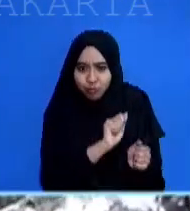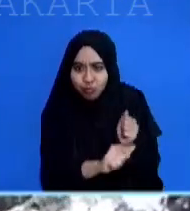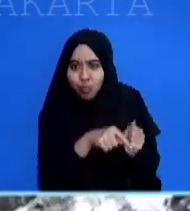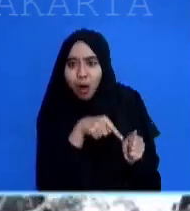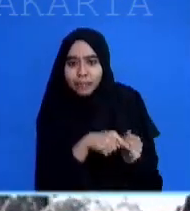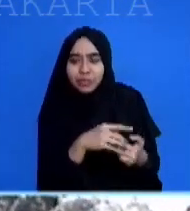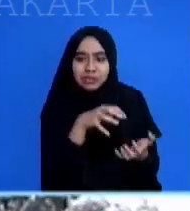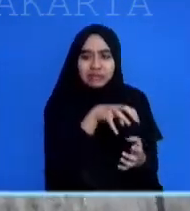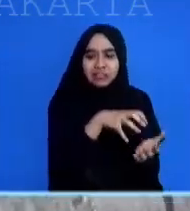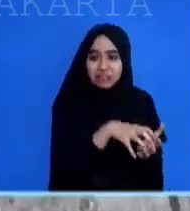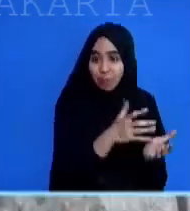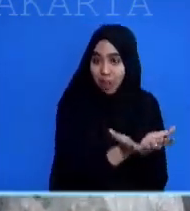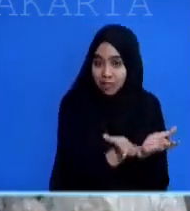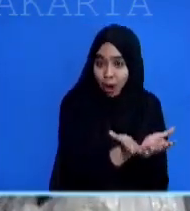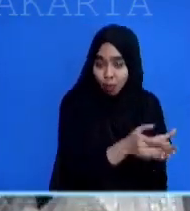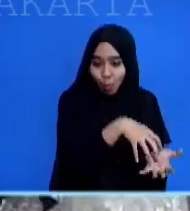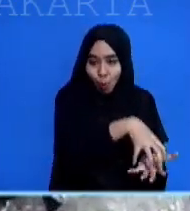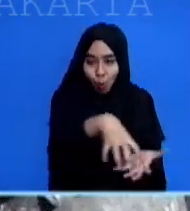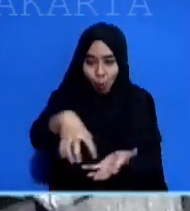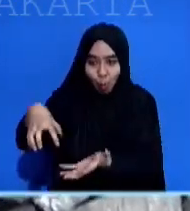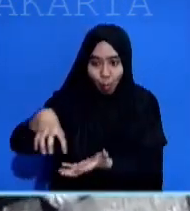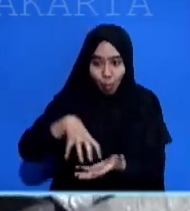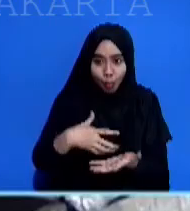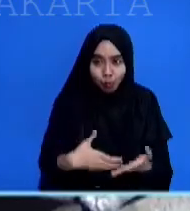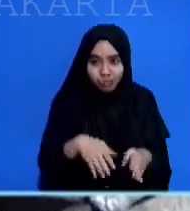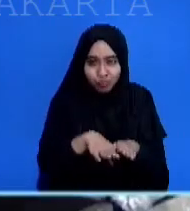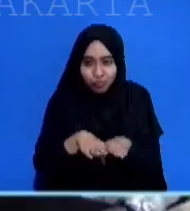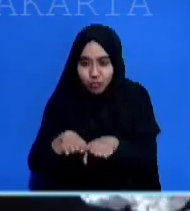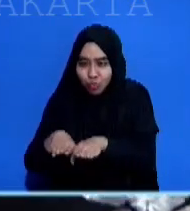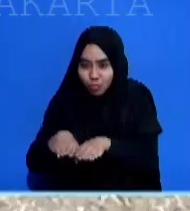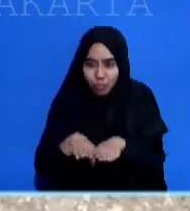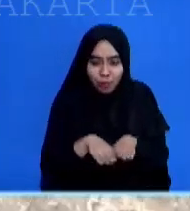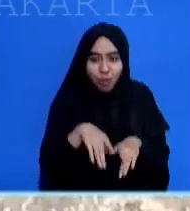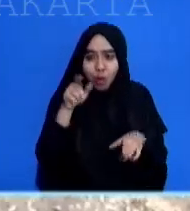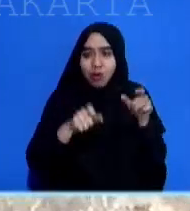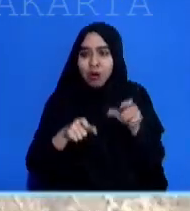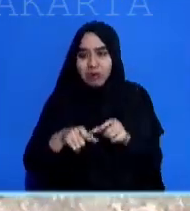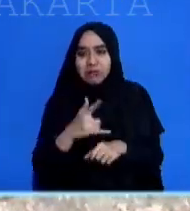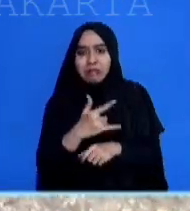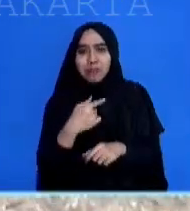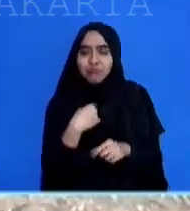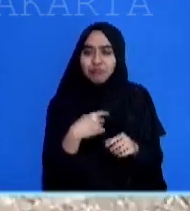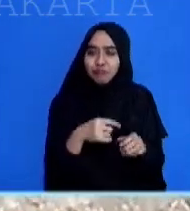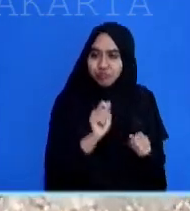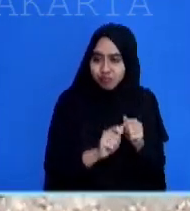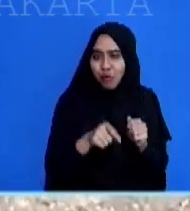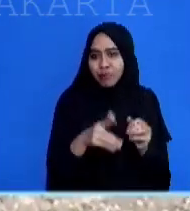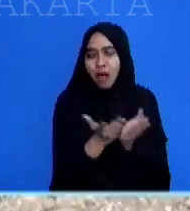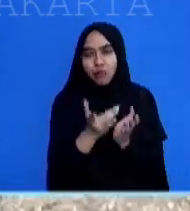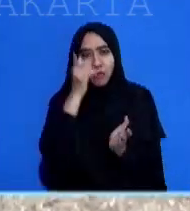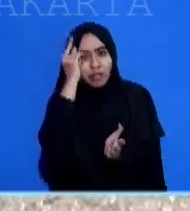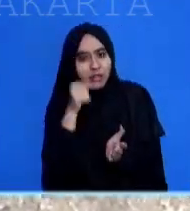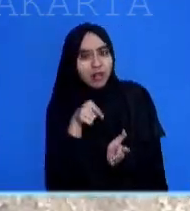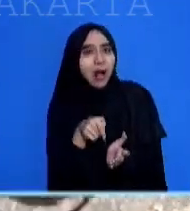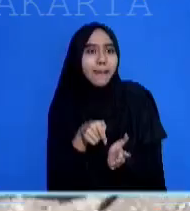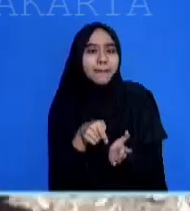Lan nguruk Kajeng ingkang sampun dipun besem Kani rapet para pengrajin tetep saget damel Areng ngatijan salah saweneh pengrajin Areng ing